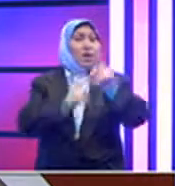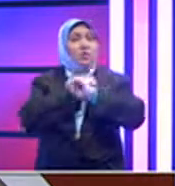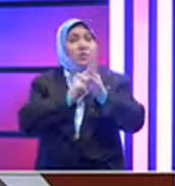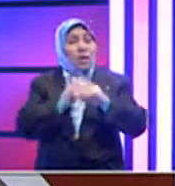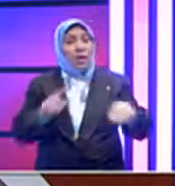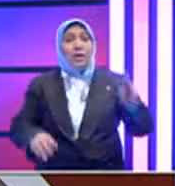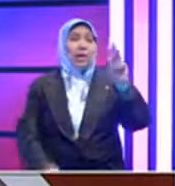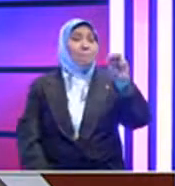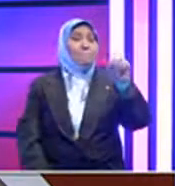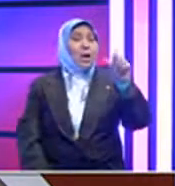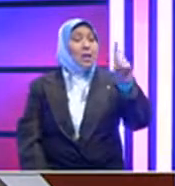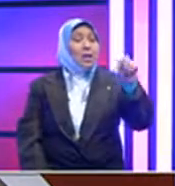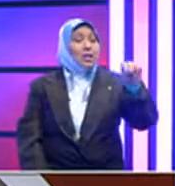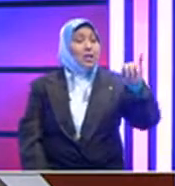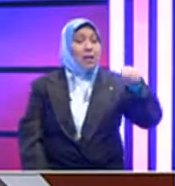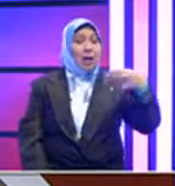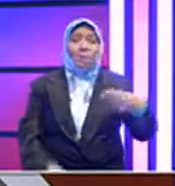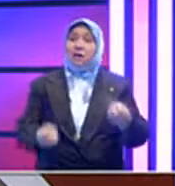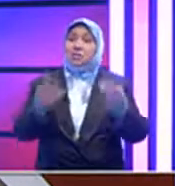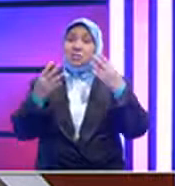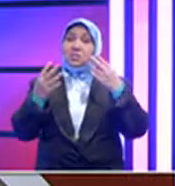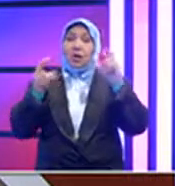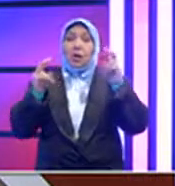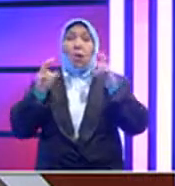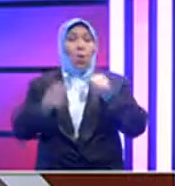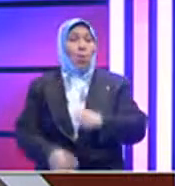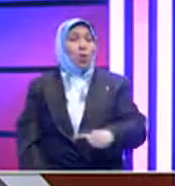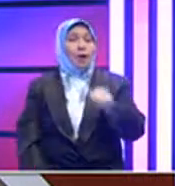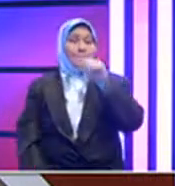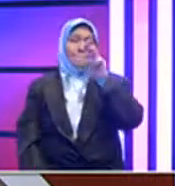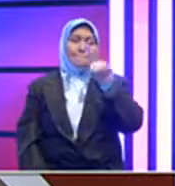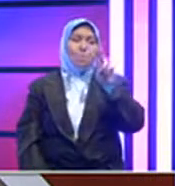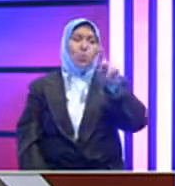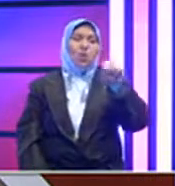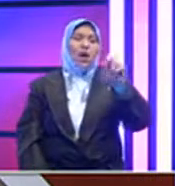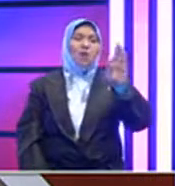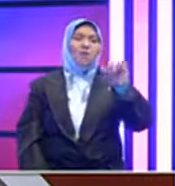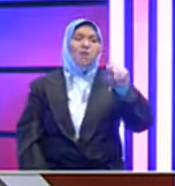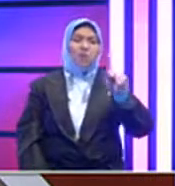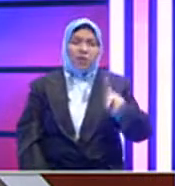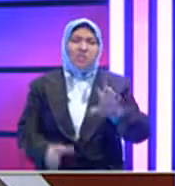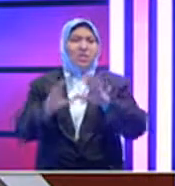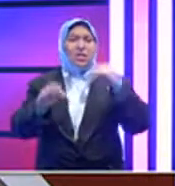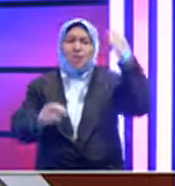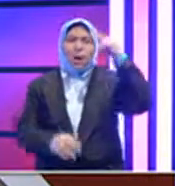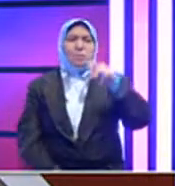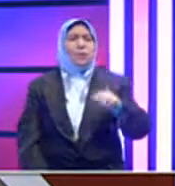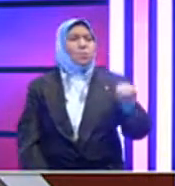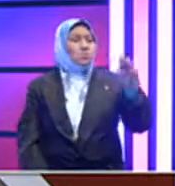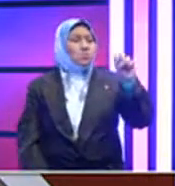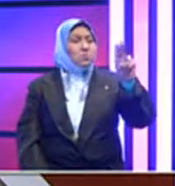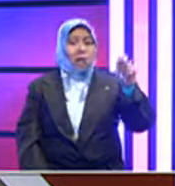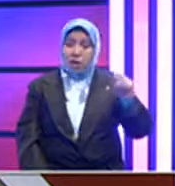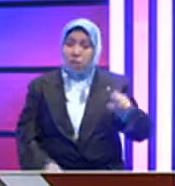di madaniyah ini banyak isu newsade orang munafik munafik ya jadi kisah Nabi Musa ini dia Fearless selari dengan